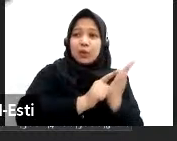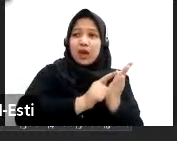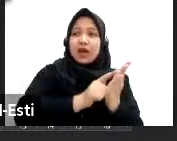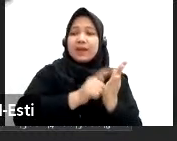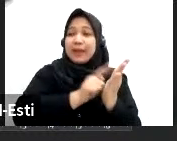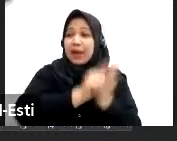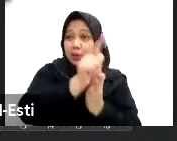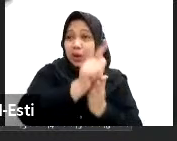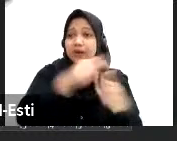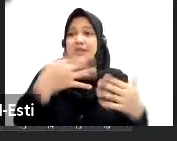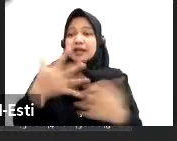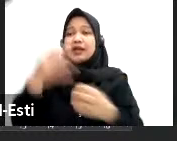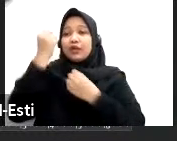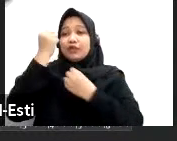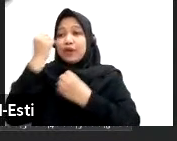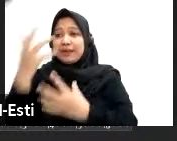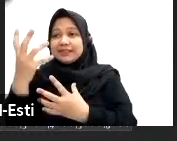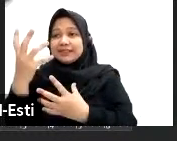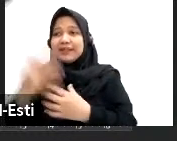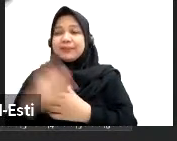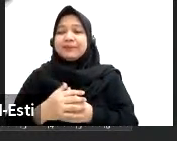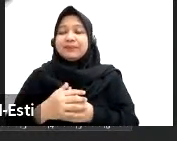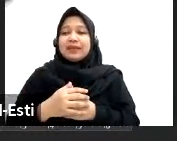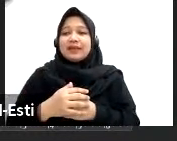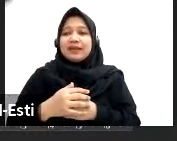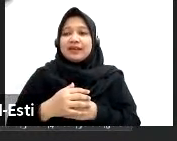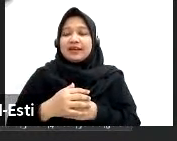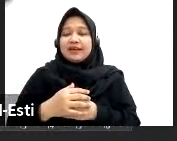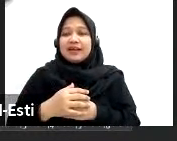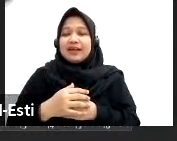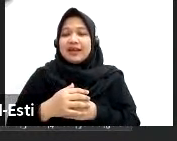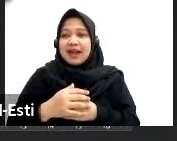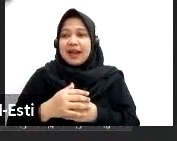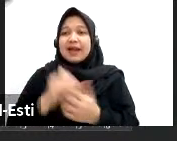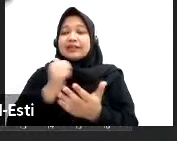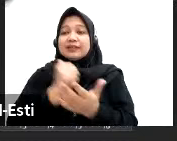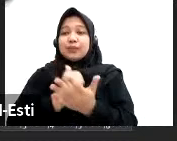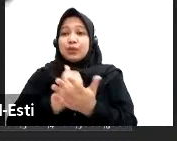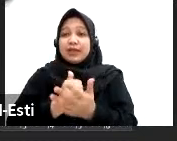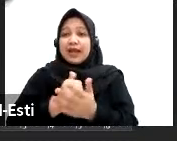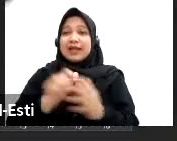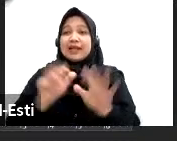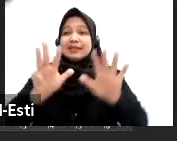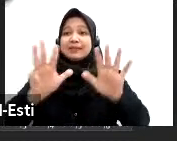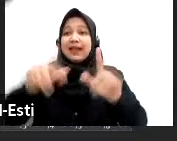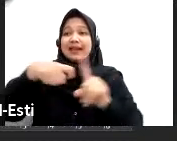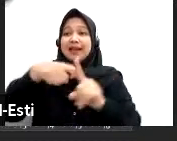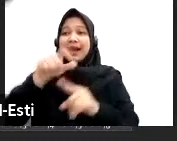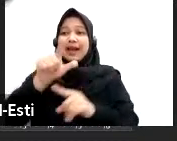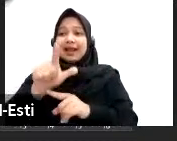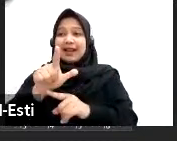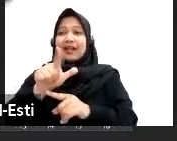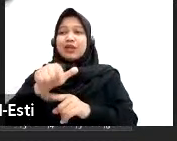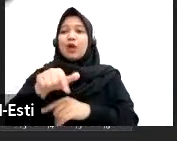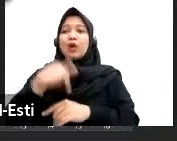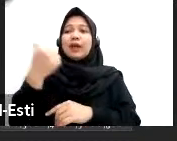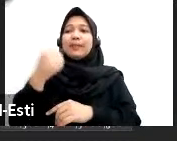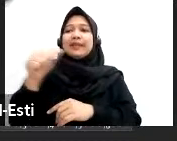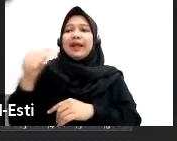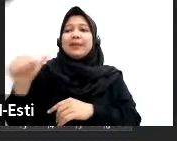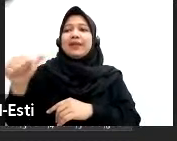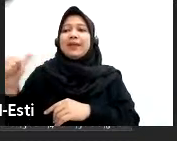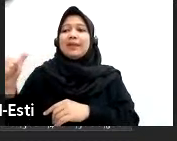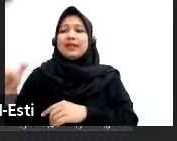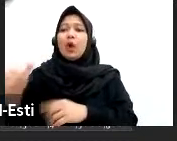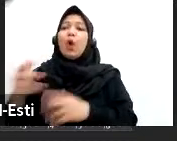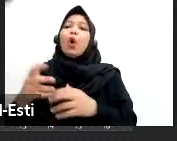harusnya kan ada reg asli publikasi dan berita itu harusnya masing-masing KL 945 bukan Taklim ada